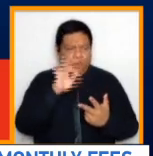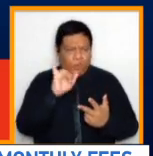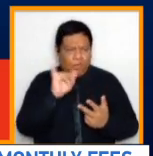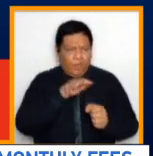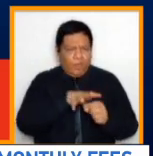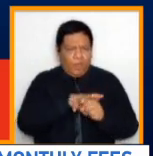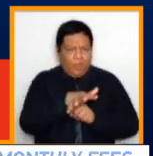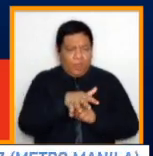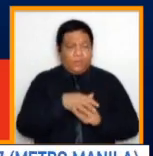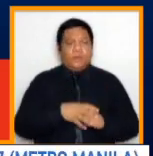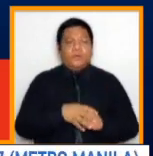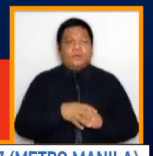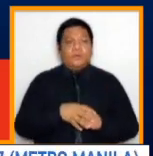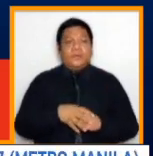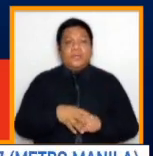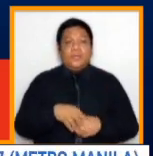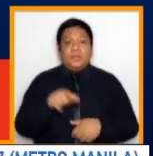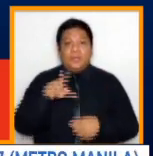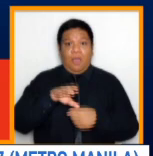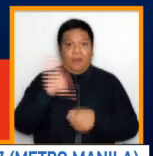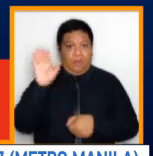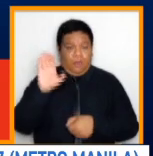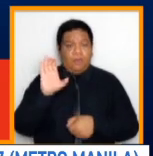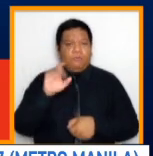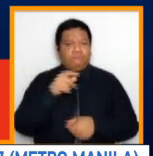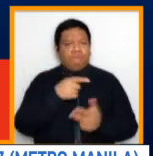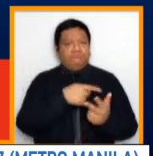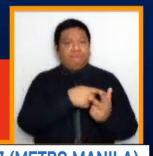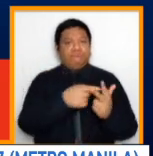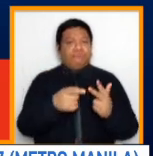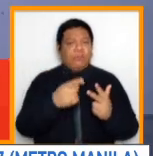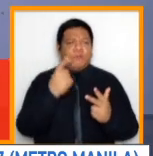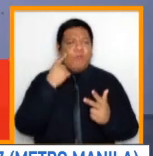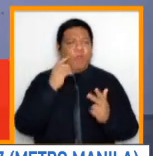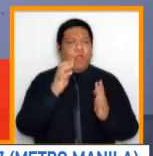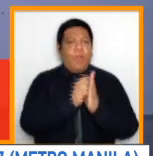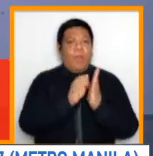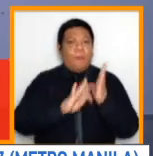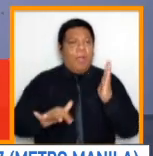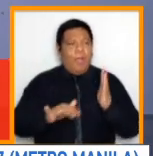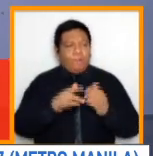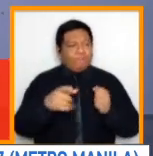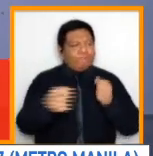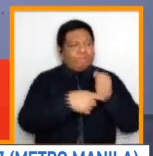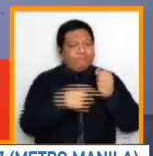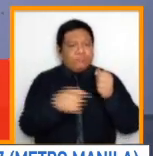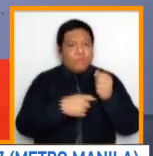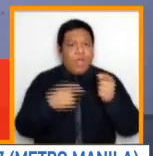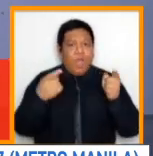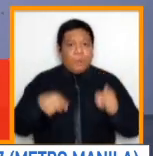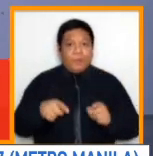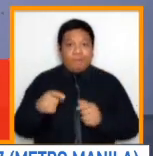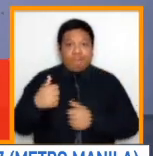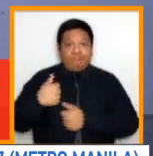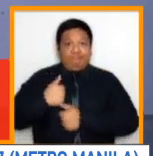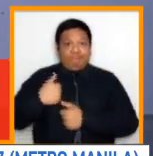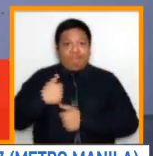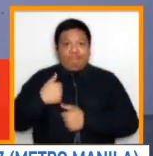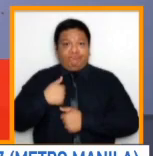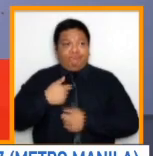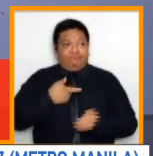nag-aani ng abaka ang magkakaanak ng pagbabarilin daw ng tropa ng 3rd Special Forces Battalion noong